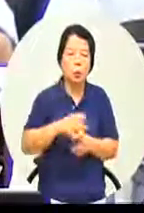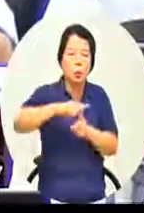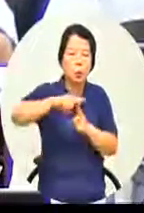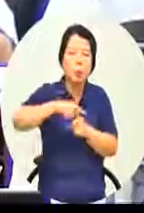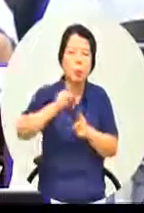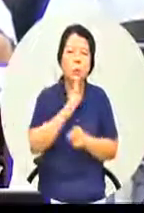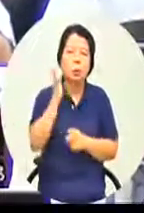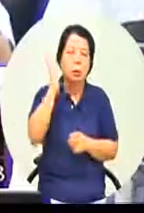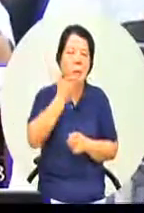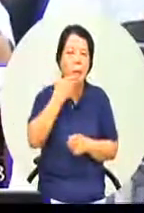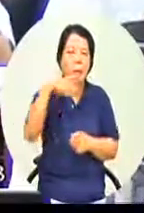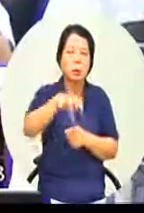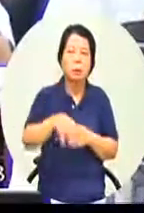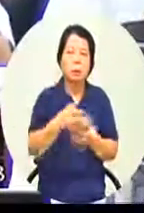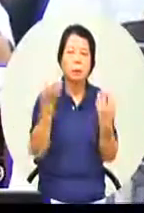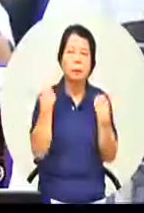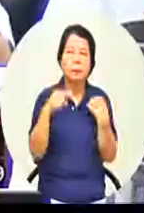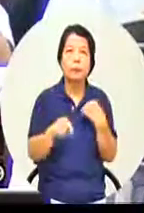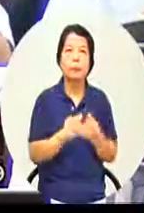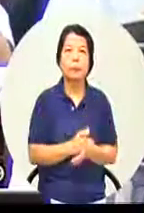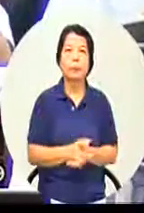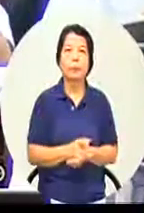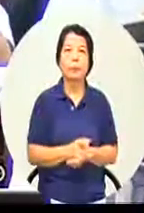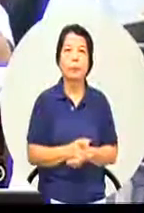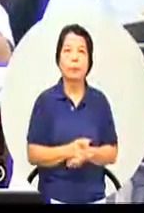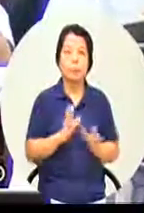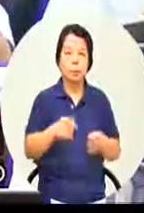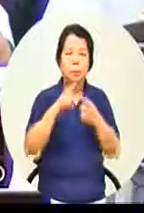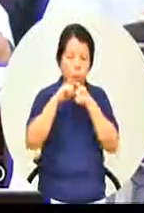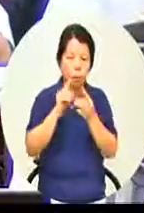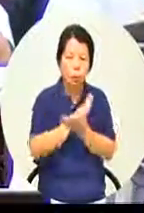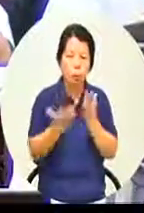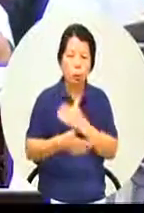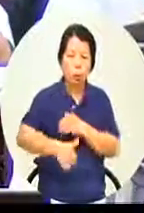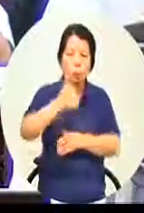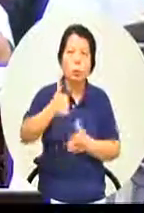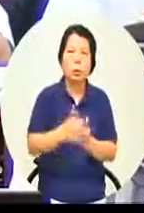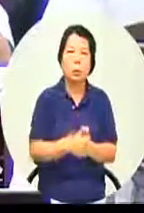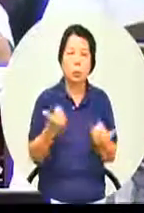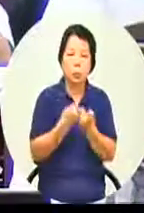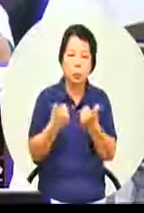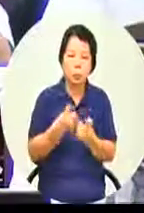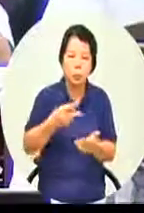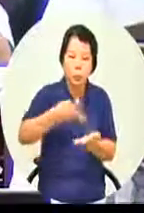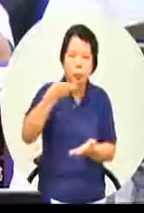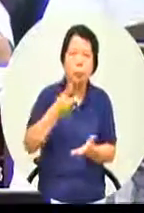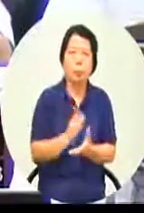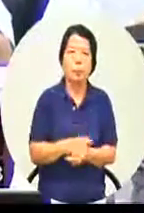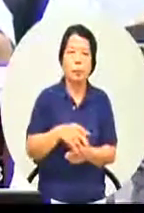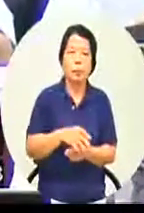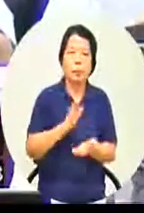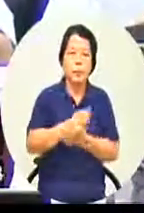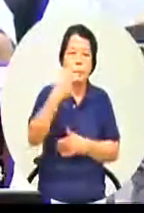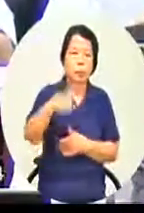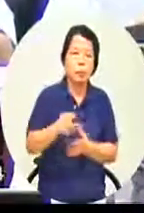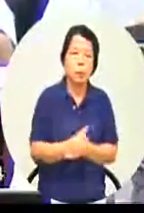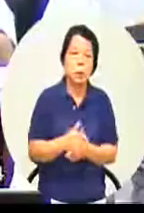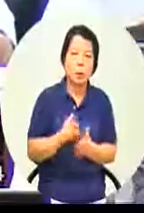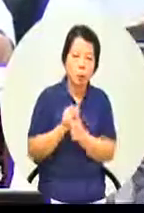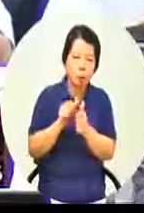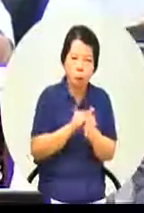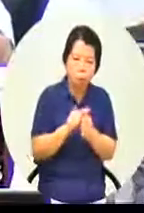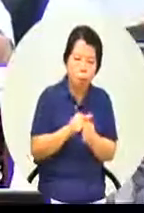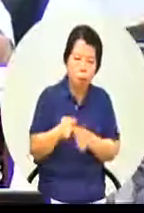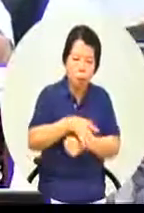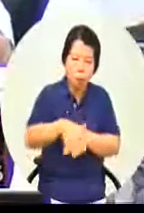水利局在进行。所以这个部分呢，目前秘书长已经开了两次会，那未来呢还会继续持续追踪各个局